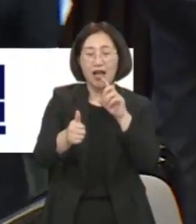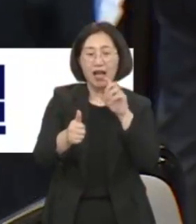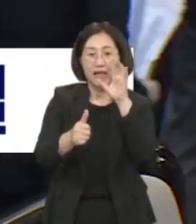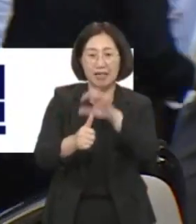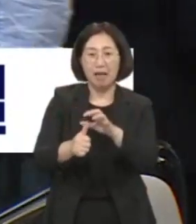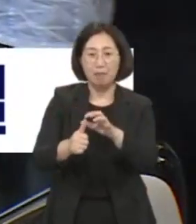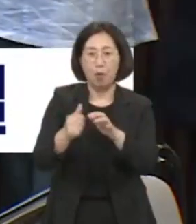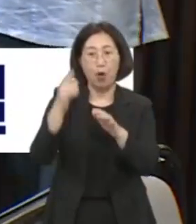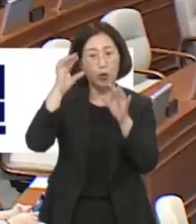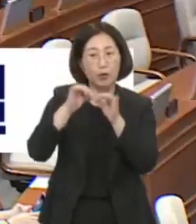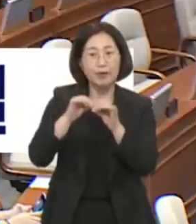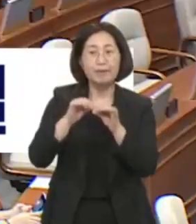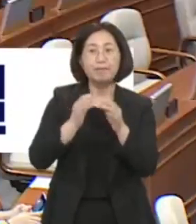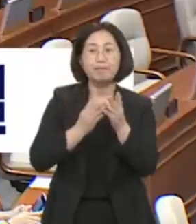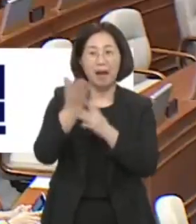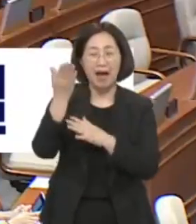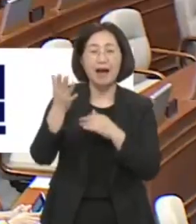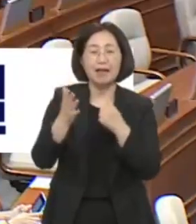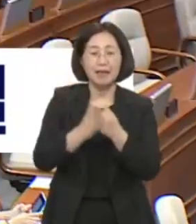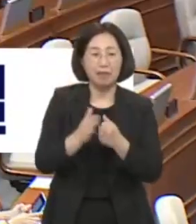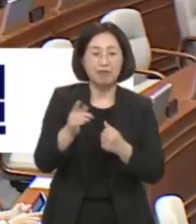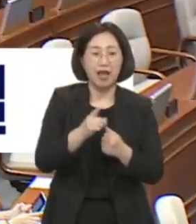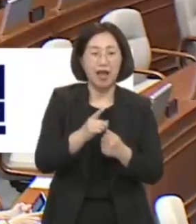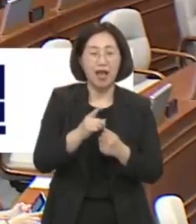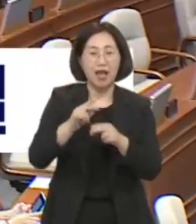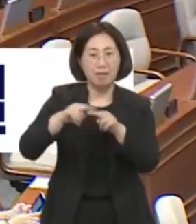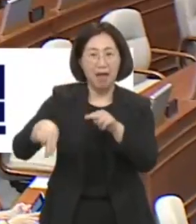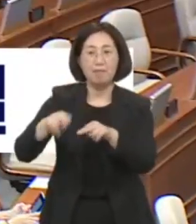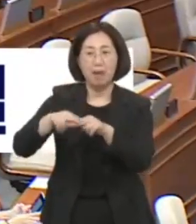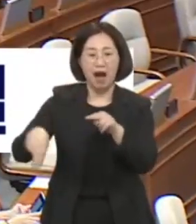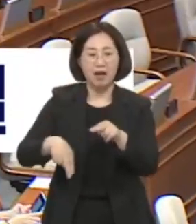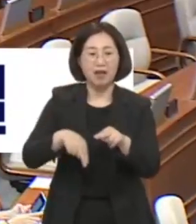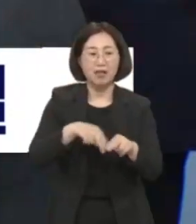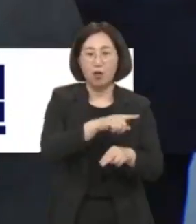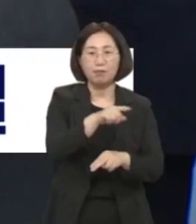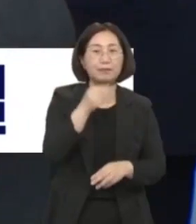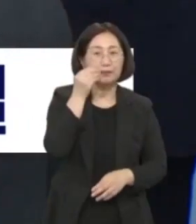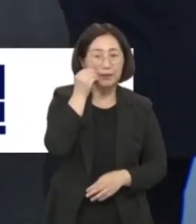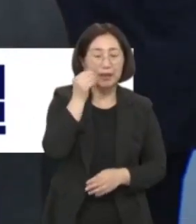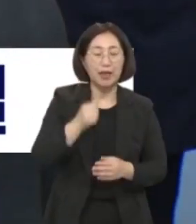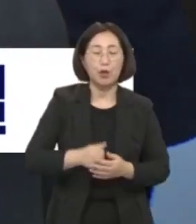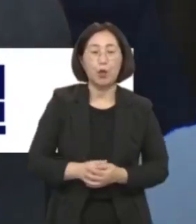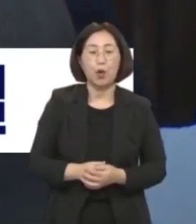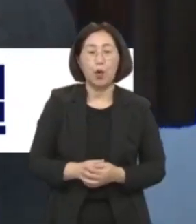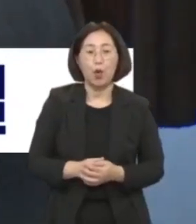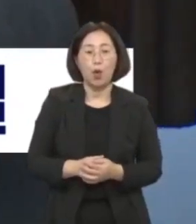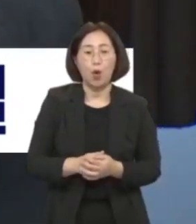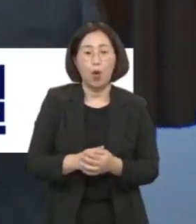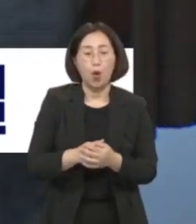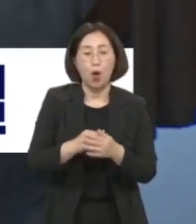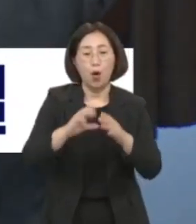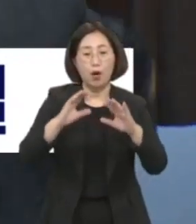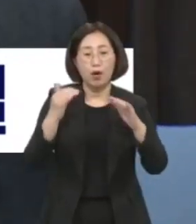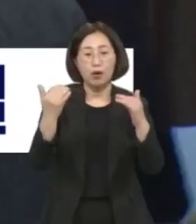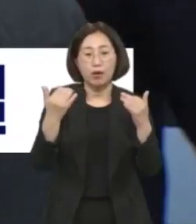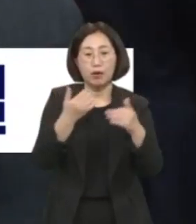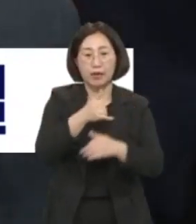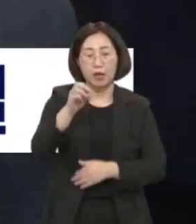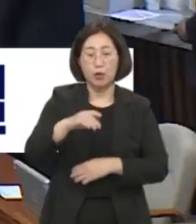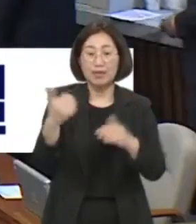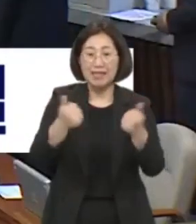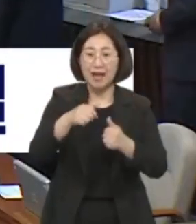물러나며 본회의 일정이 사실상 불발됐고 통과가 유력했던 국회 세종의사당 규칙안도 다시 표류하게